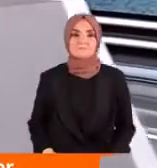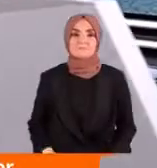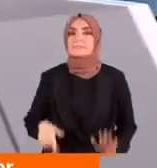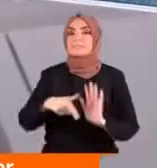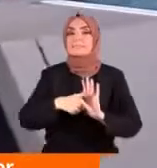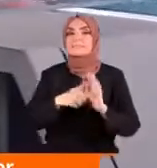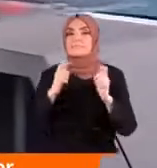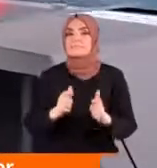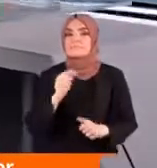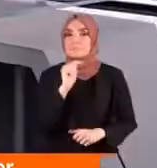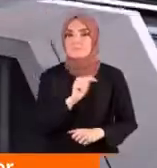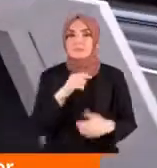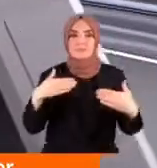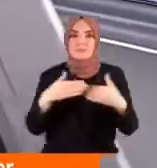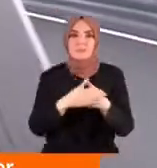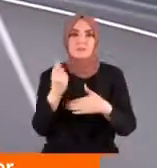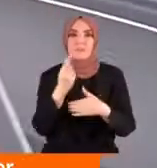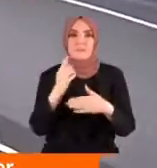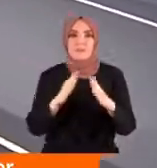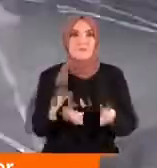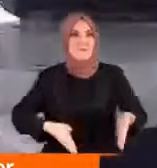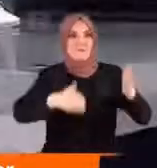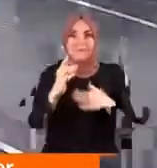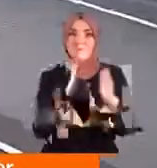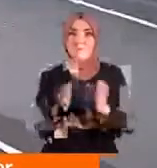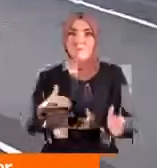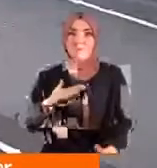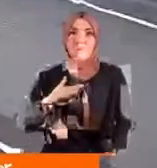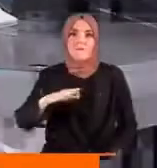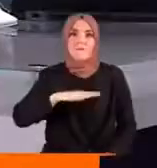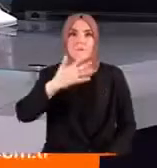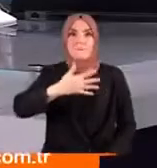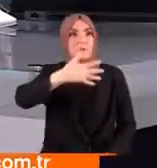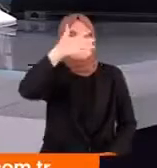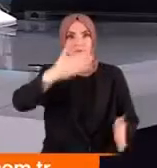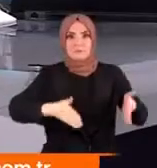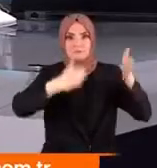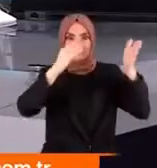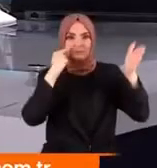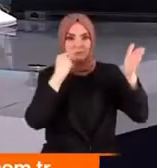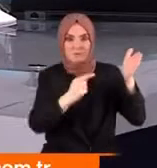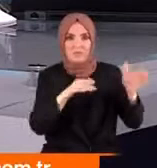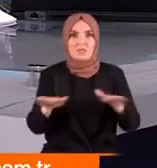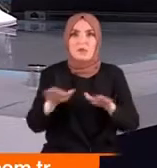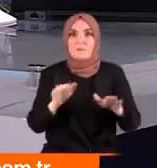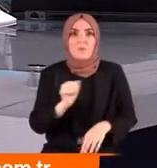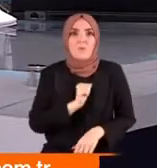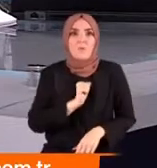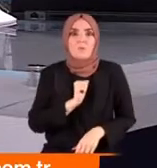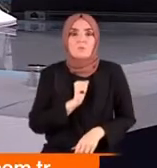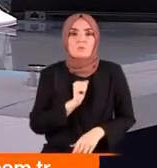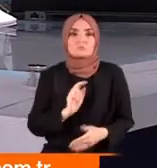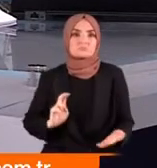İzmir'de ise gece bir binada büyük panik vardı. 5 katlı apartmanın sakinleri deprem korkusuyla yerlerinden fırladı. Onlara bu